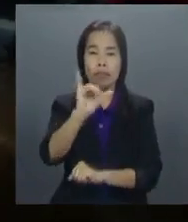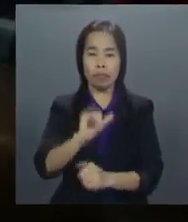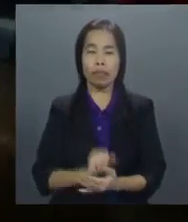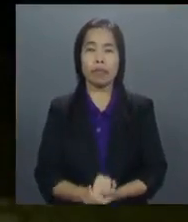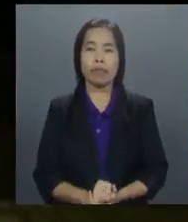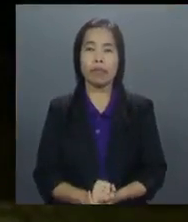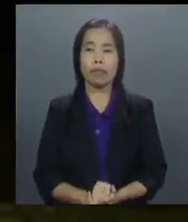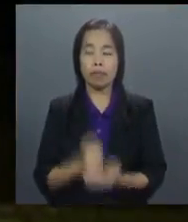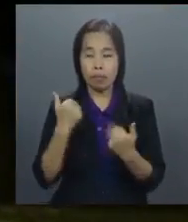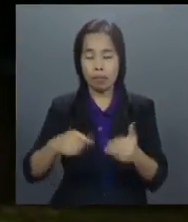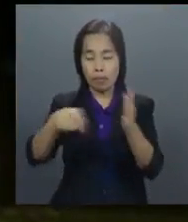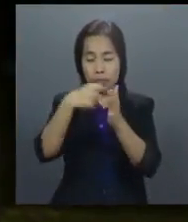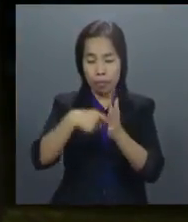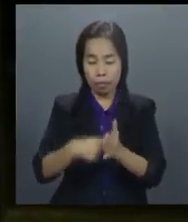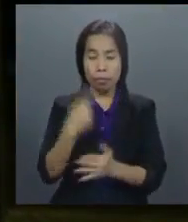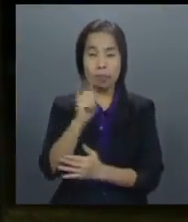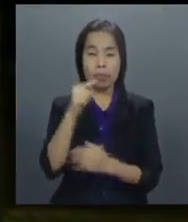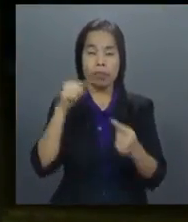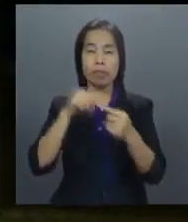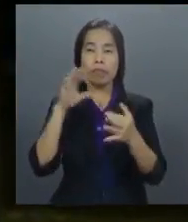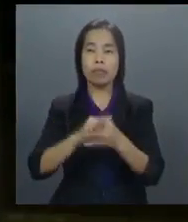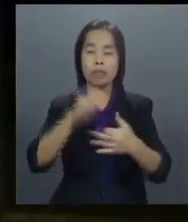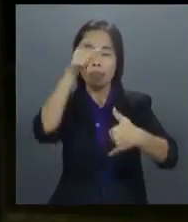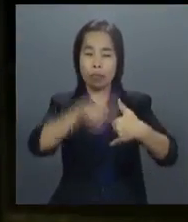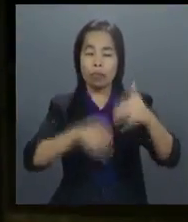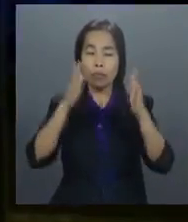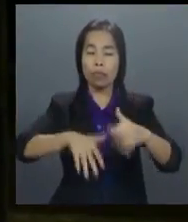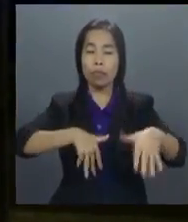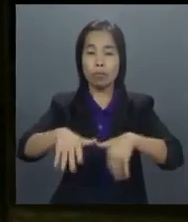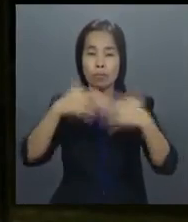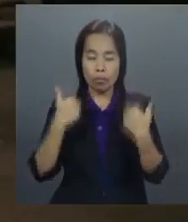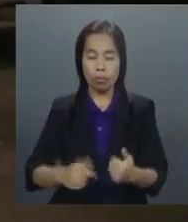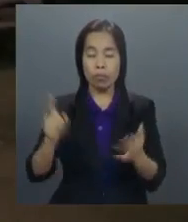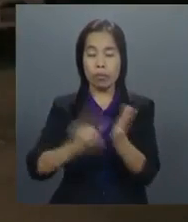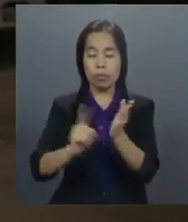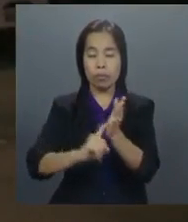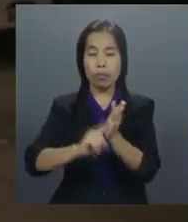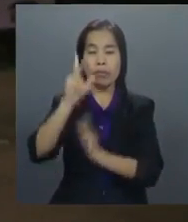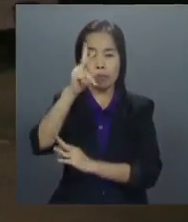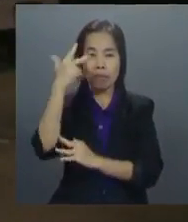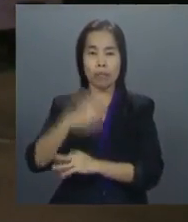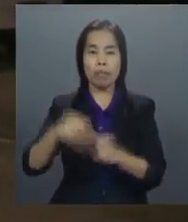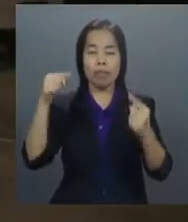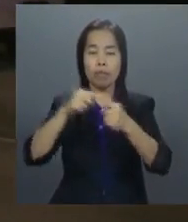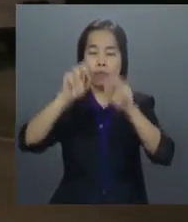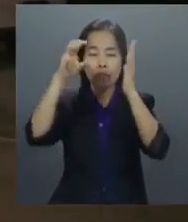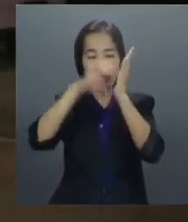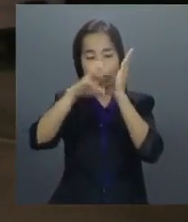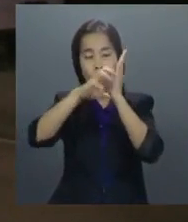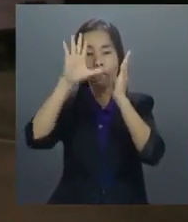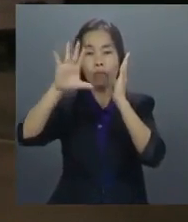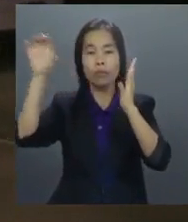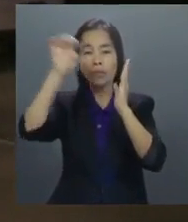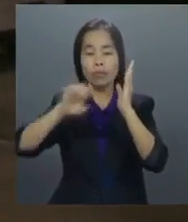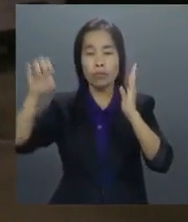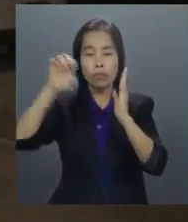สำหรับเหตุการณ์นี้ค่ะนับเป็นเหตุโจมตีพลเรือนที่เกิดขึ้นเป็นครั้งที่3ในยุโรปในเวลาเพียงแค่สัปดาห์กว่าๆโดยก่อนหน้